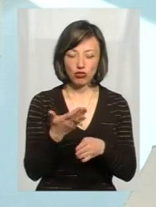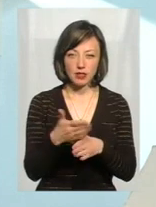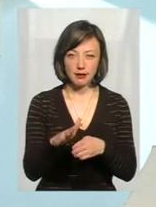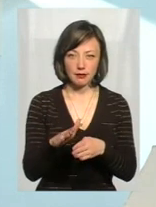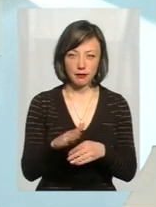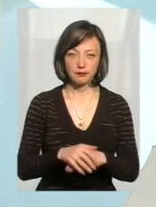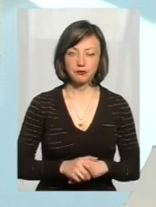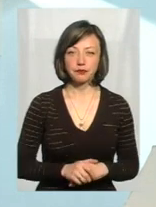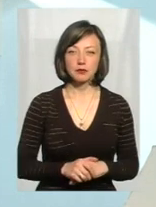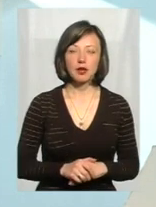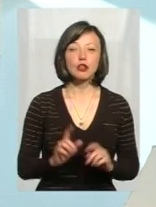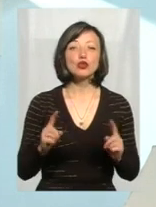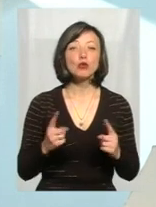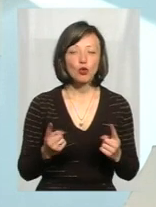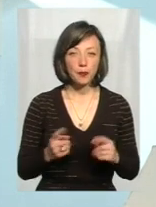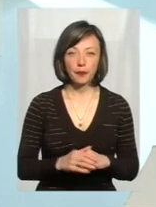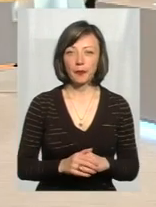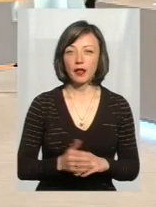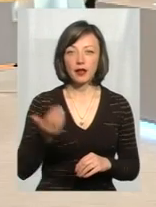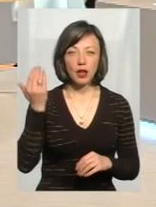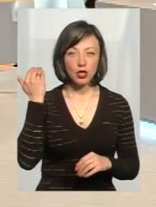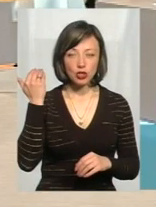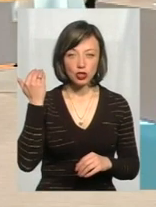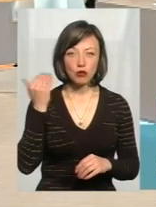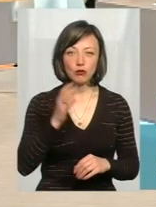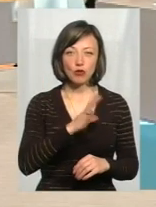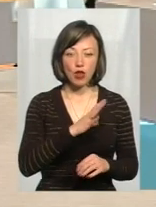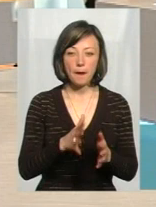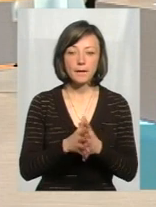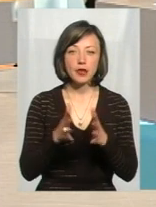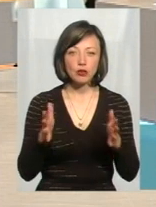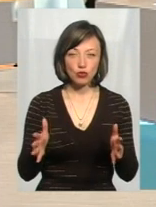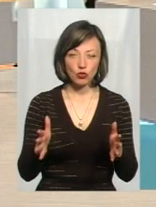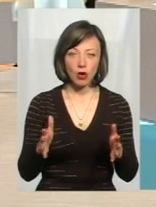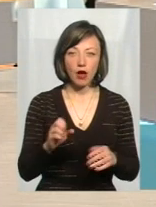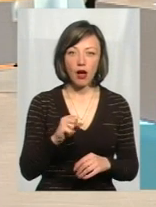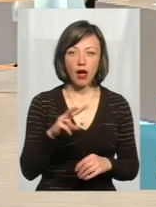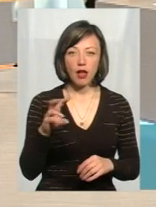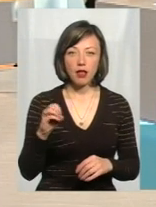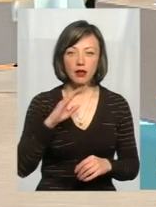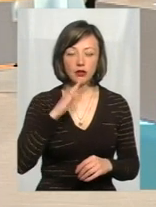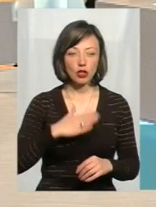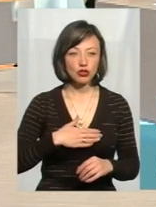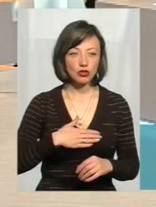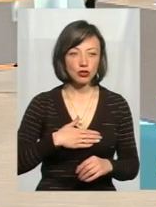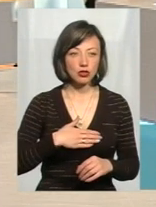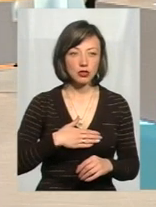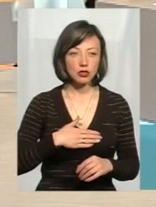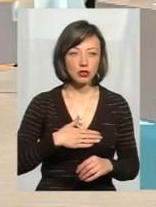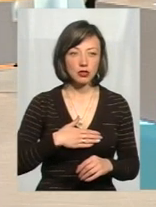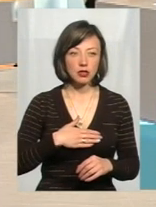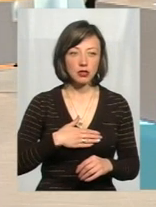частина. Чому? Раніше вона була більшою, але наші